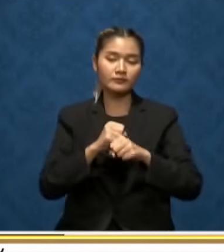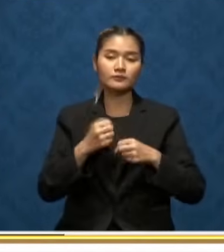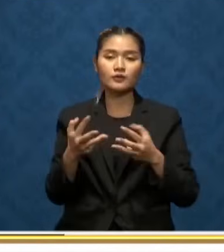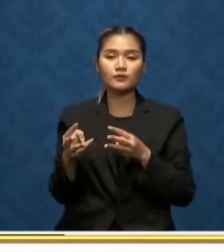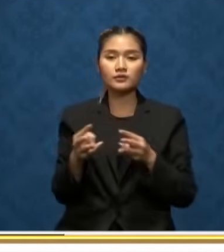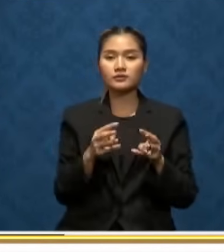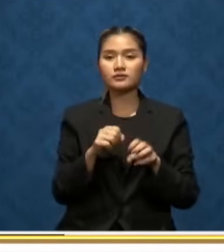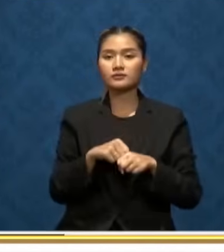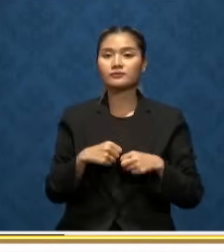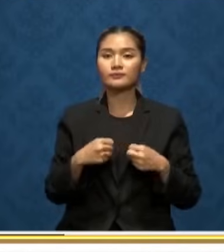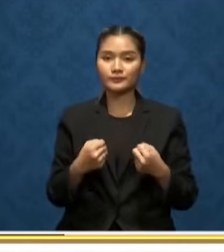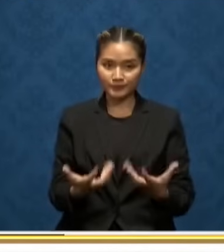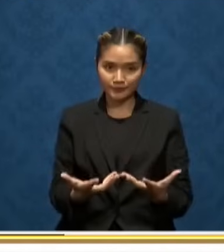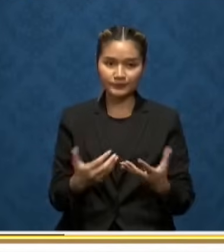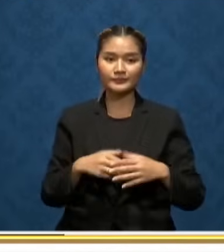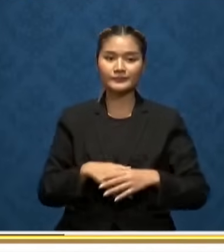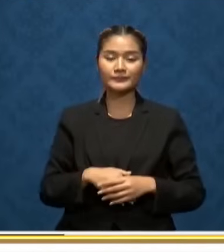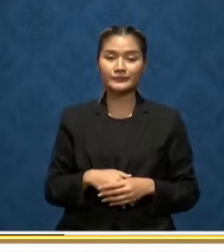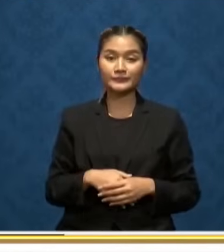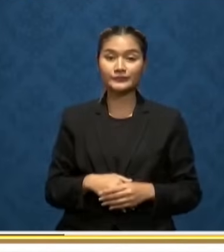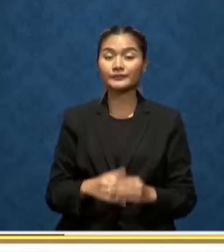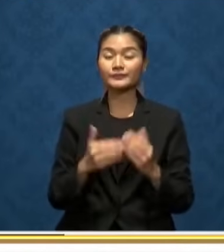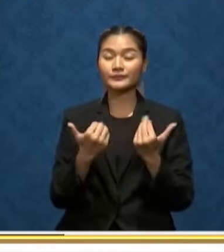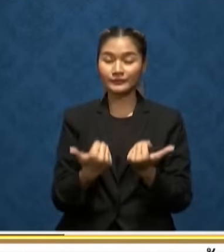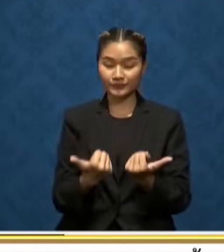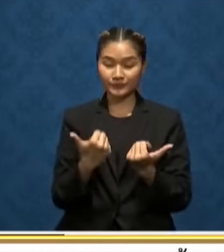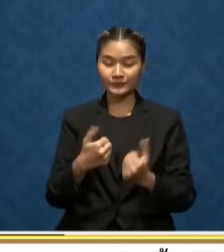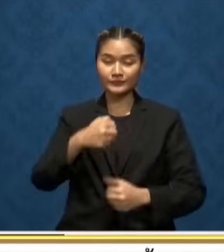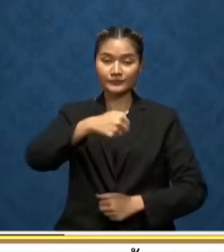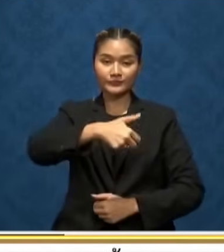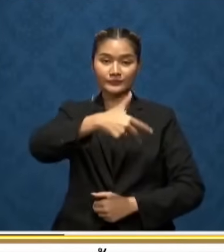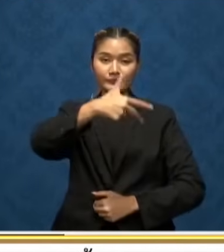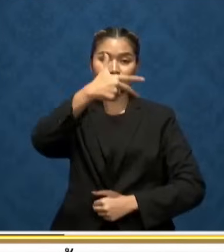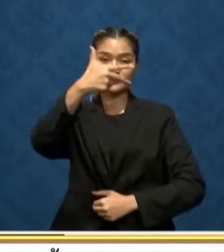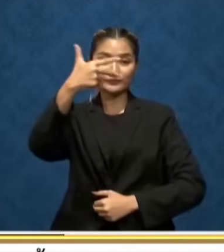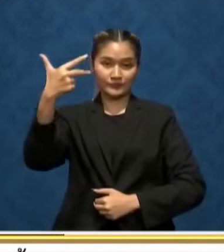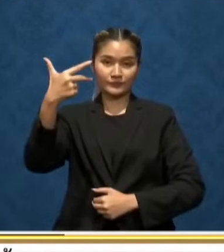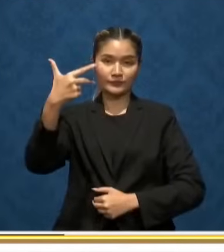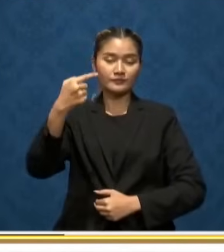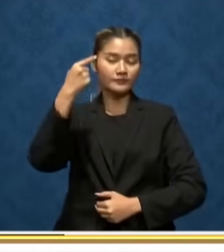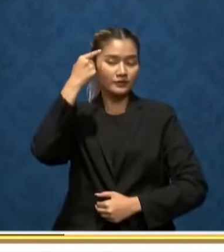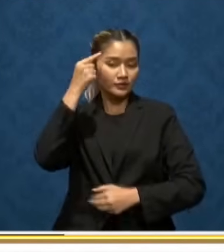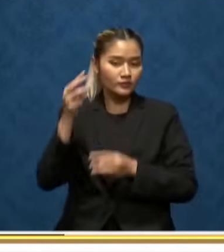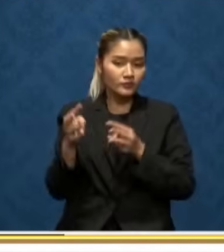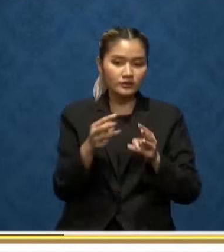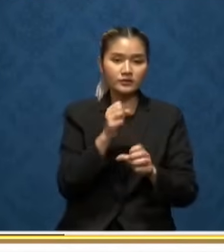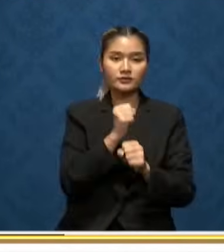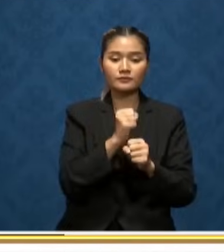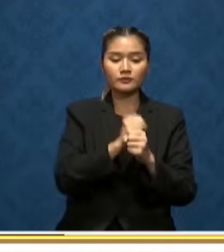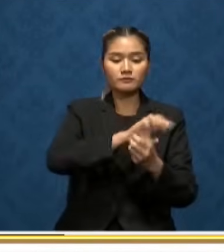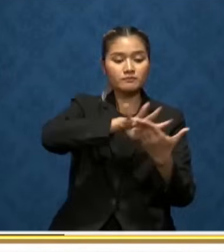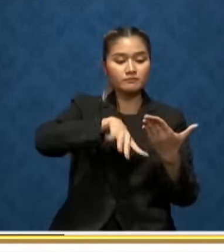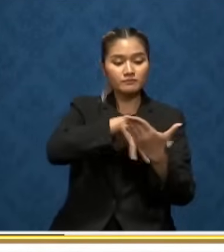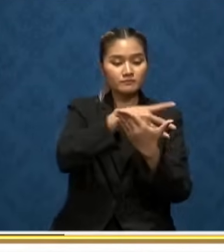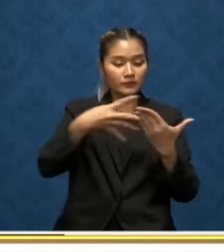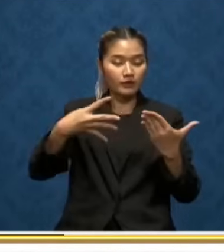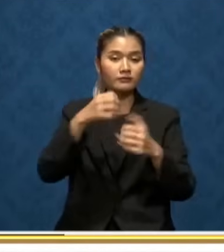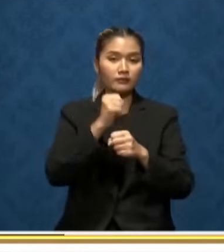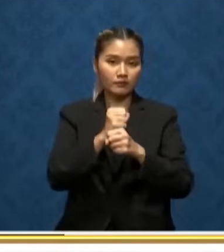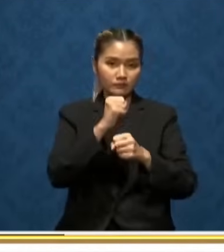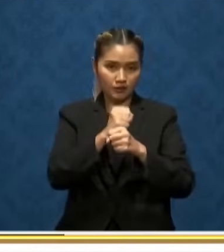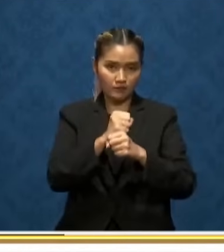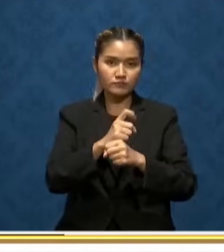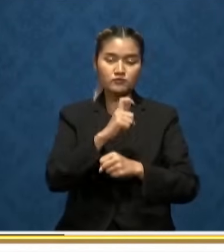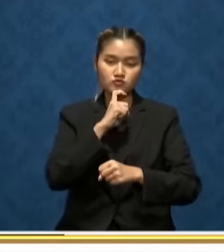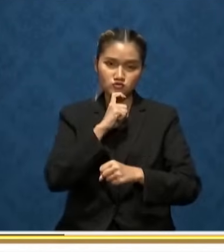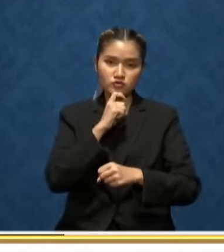ท่านประธานครับไทย PBS ยังมีภารกิจที่จะต้องเดินต่อเพราะฉะนั้นไทย PBS ก็ต้องพย